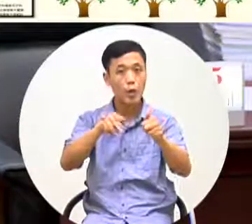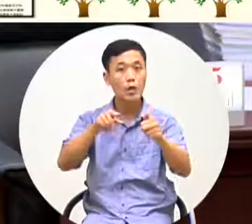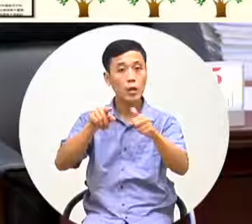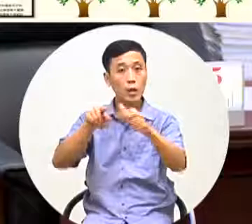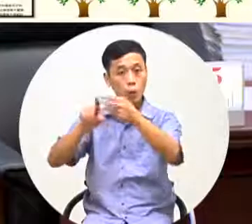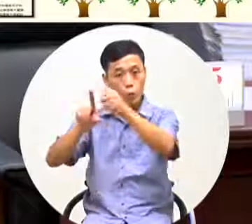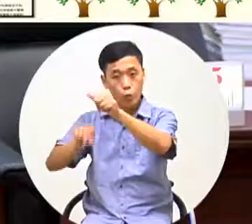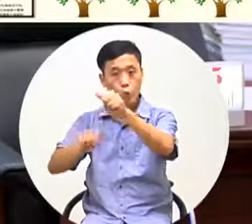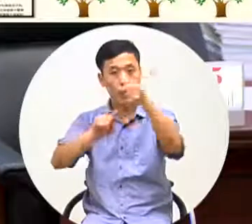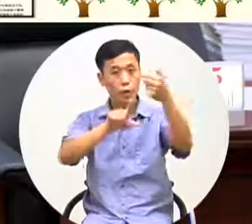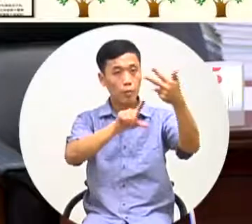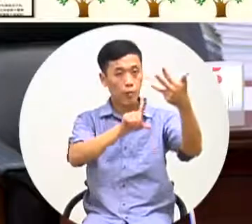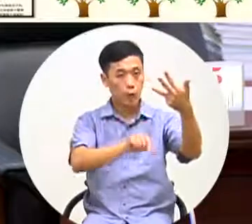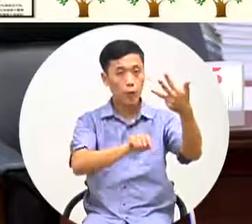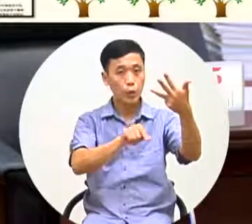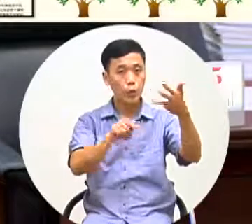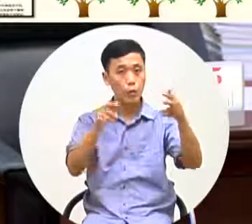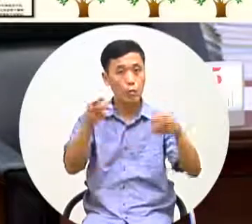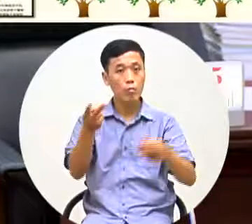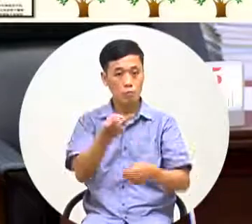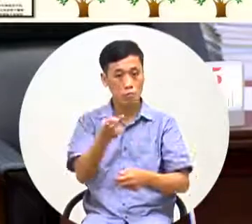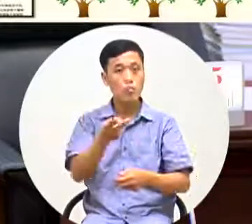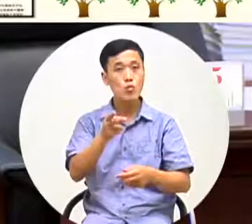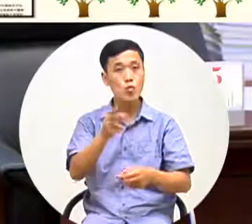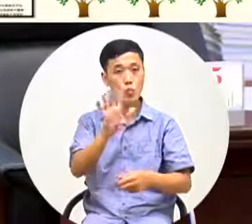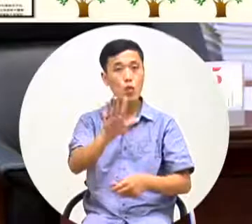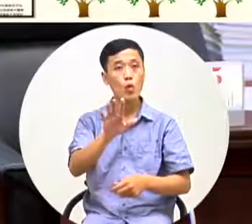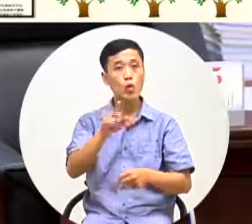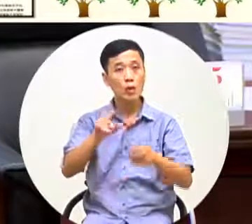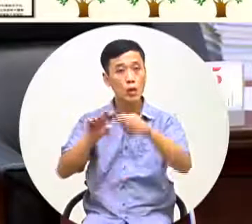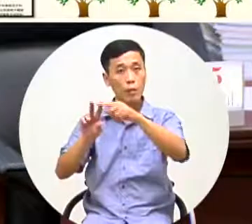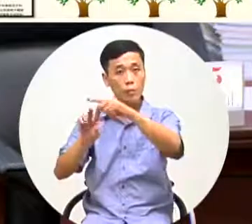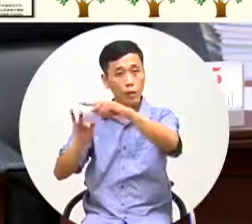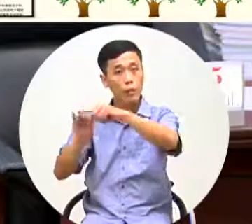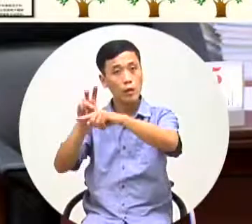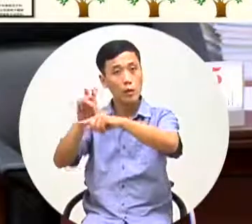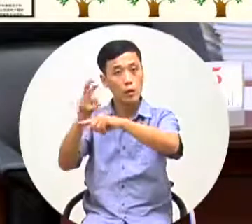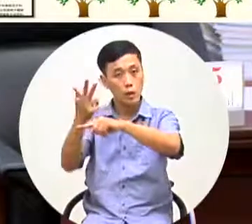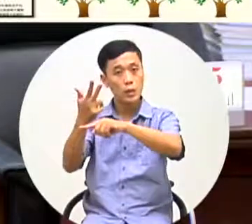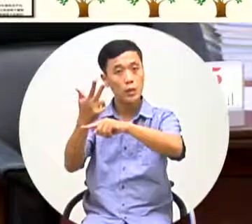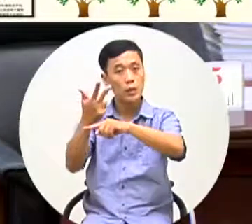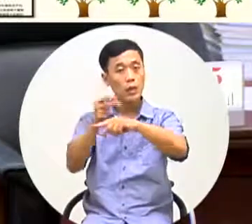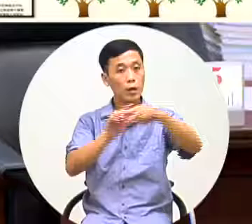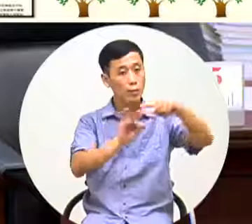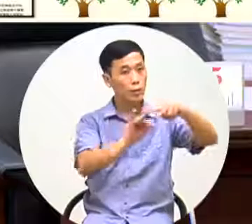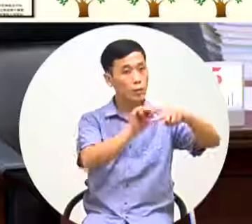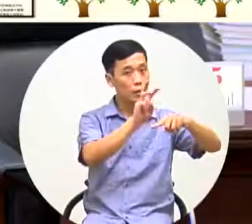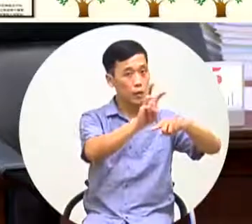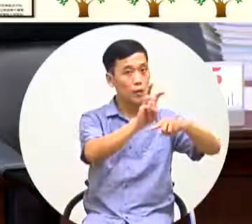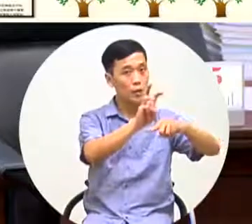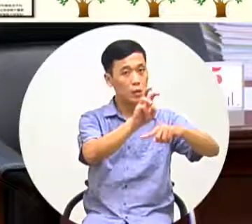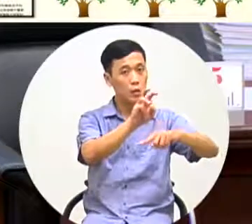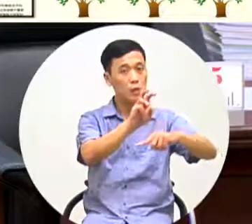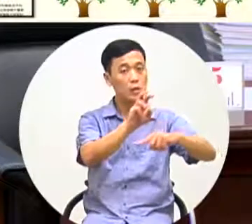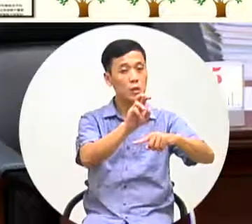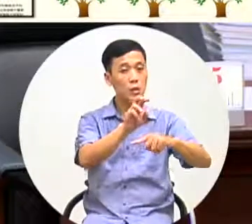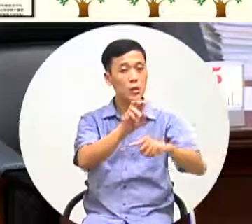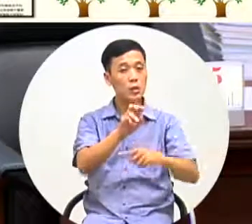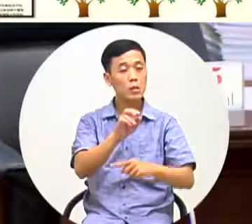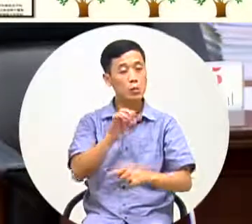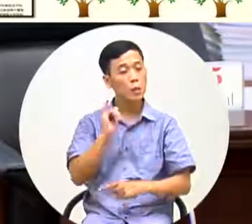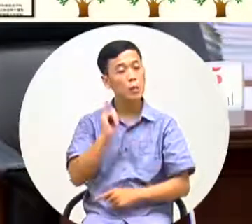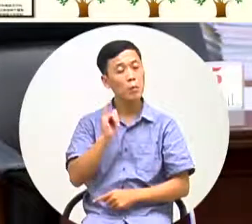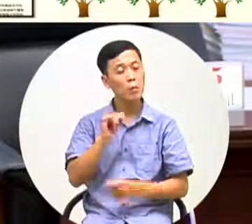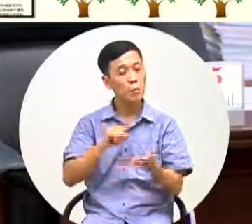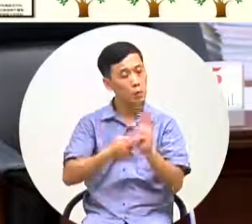们看一下哈，一个27%，一个30%，然后共起来的工，你大家看一下这个合格率，感觉上